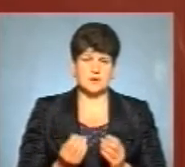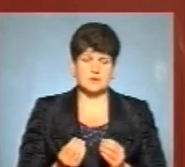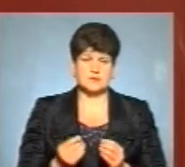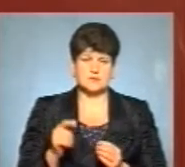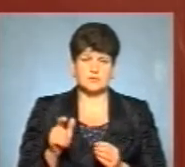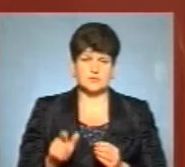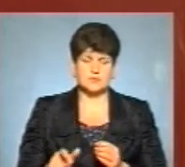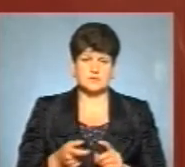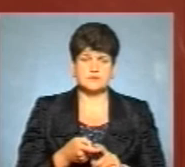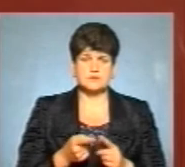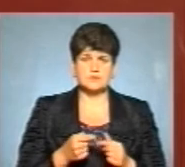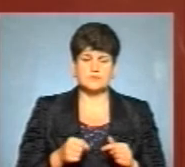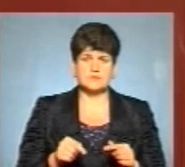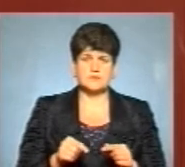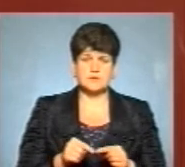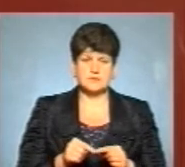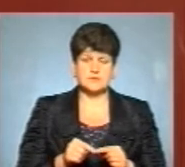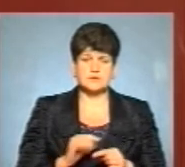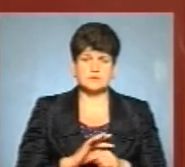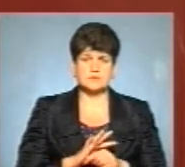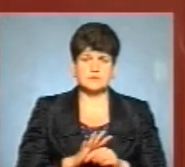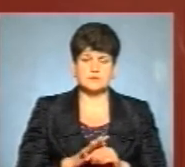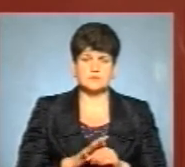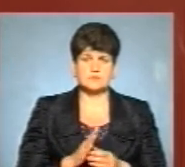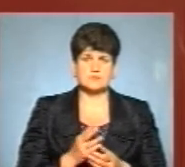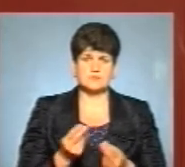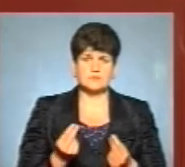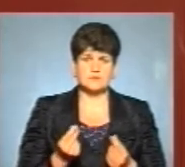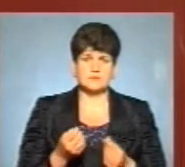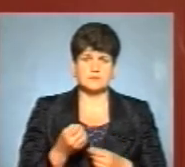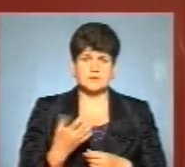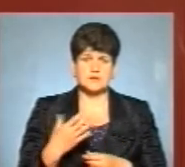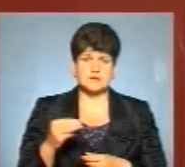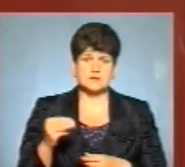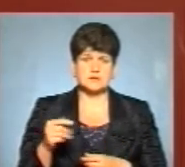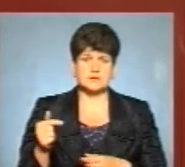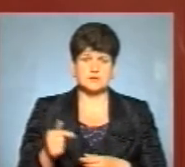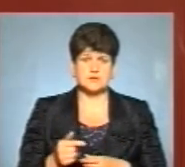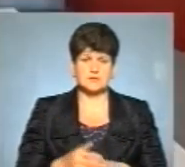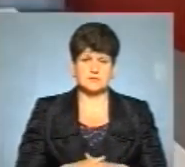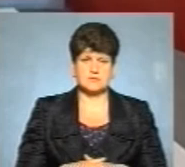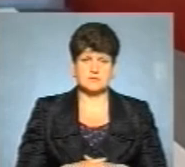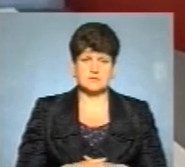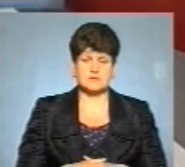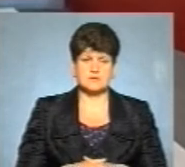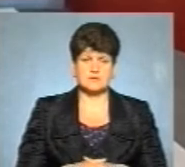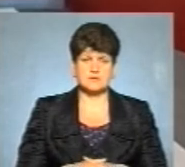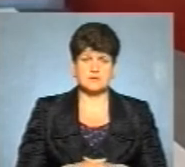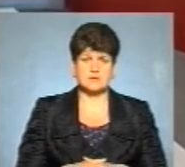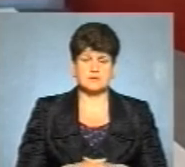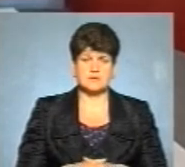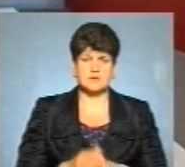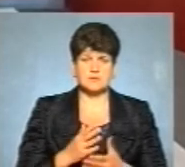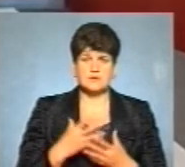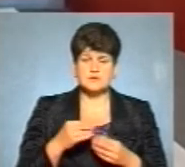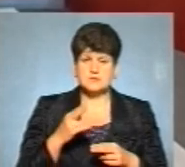пацієнта в інфекційному відділенні з COVID-19 обходиться в межах 15 тисяч гривень. 15 тисяч. Маємо